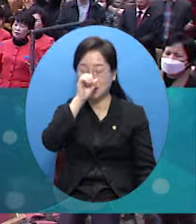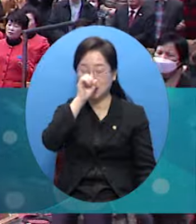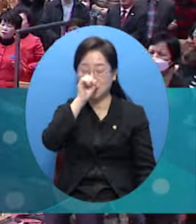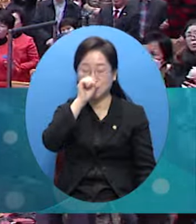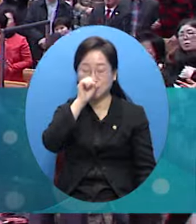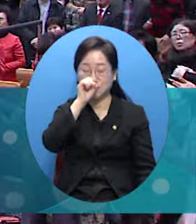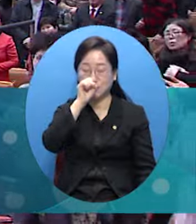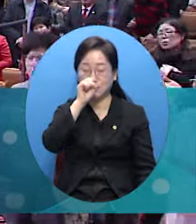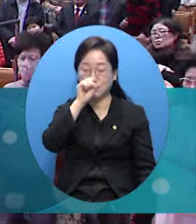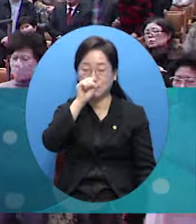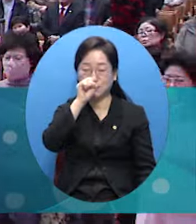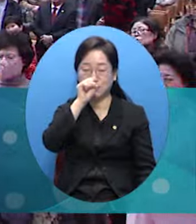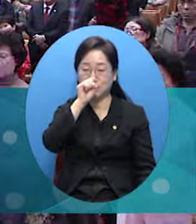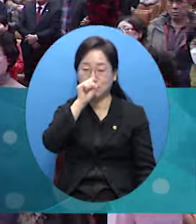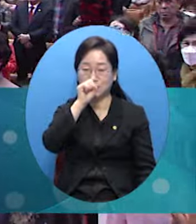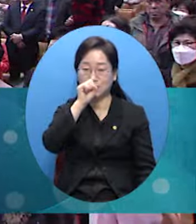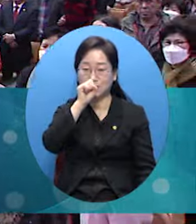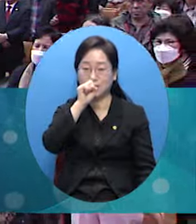참